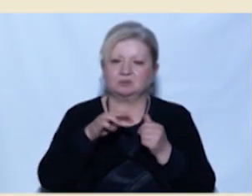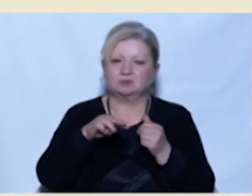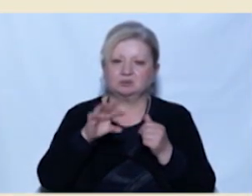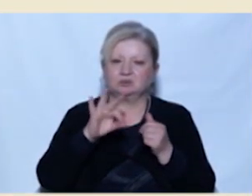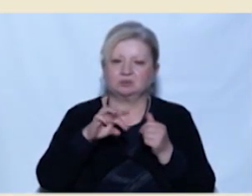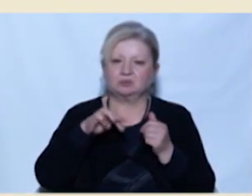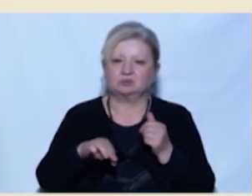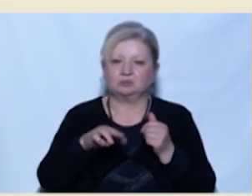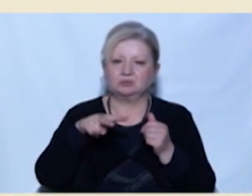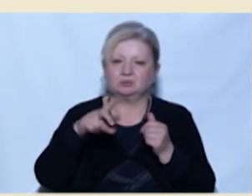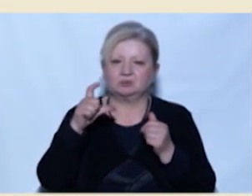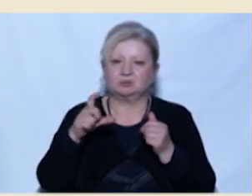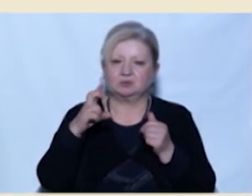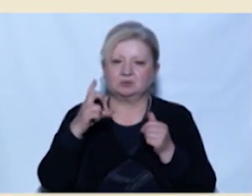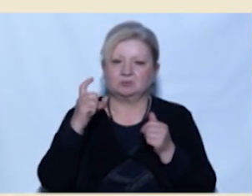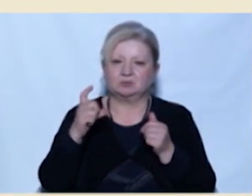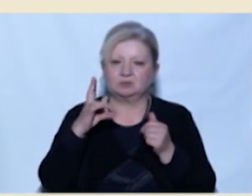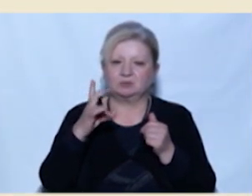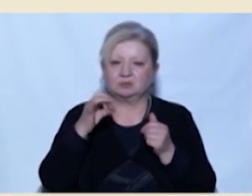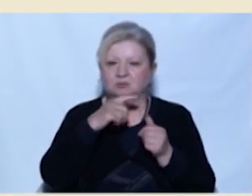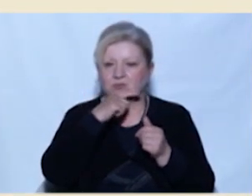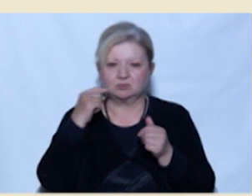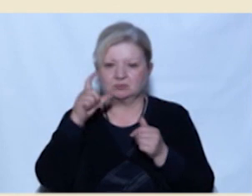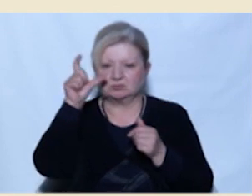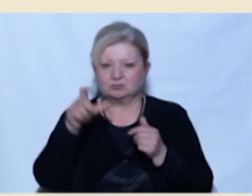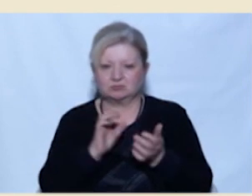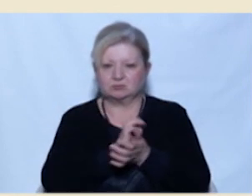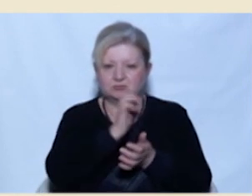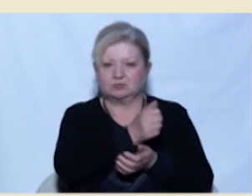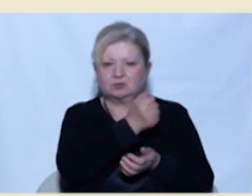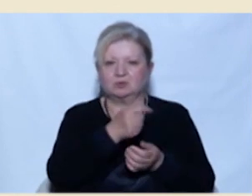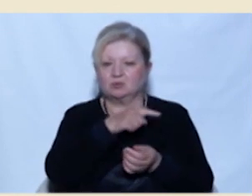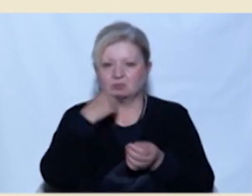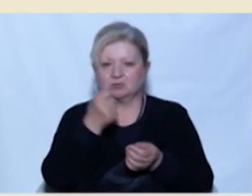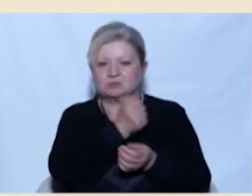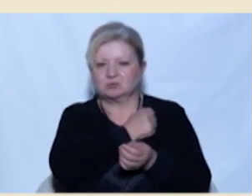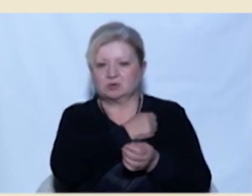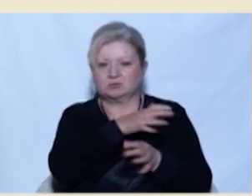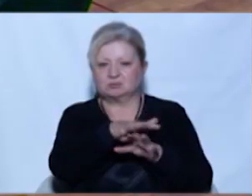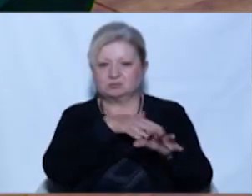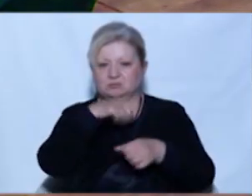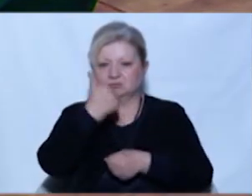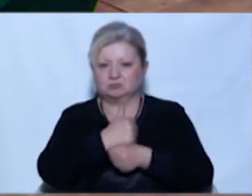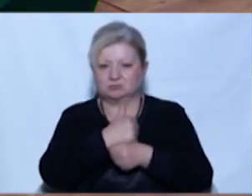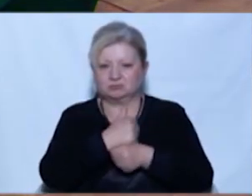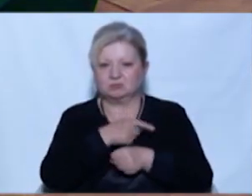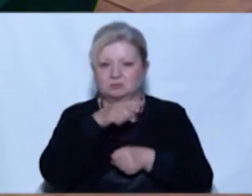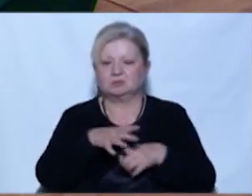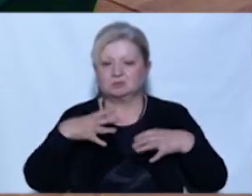Totlebeni gamuagzavnes Rusetis jarebis sardlat sakartveloshi